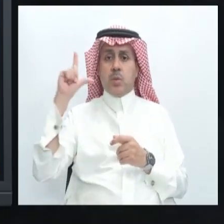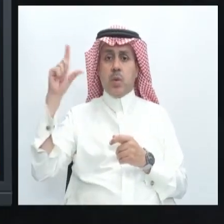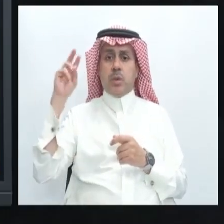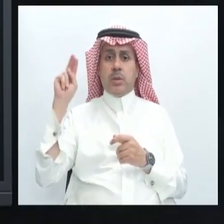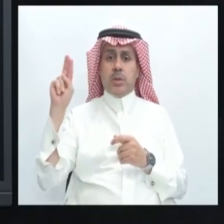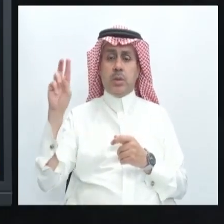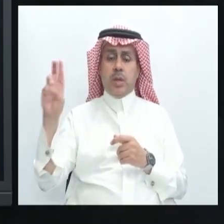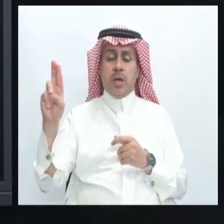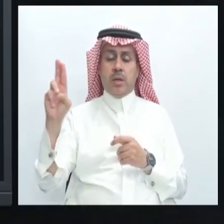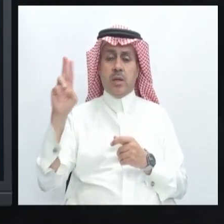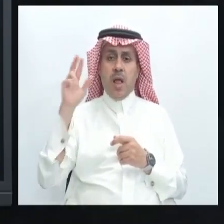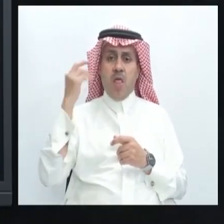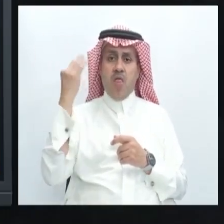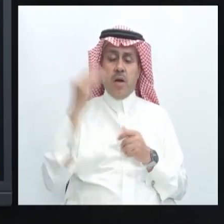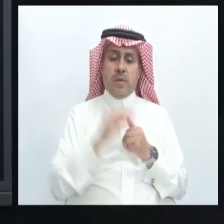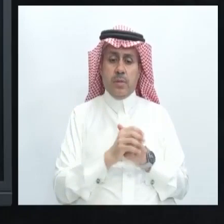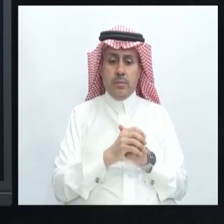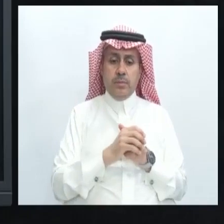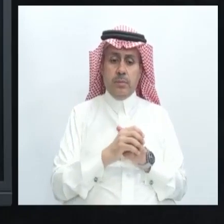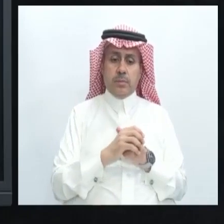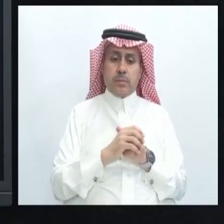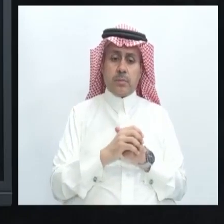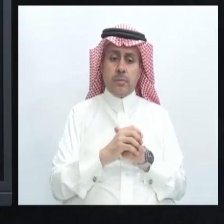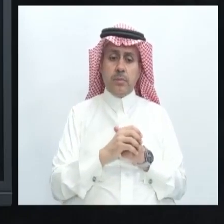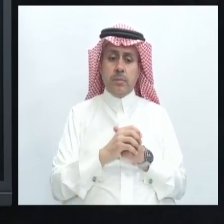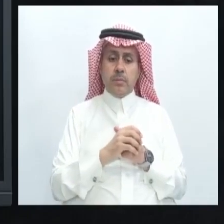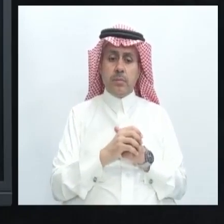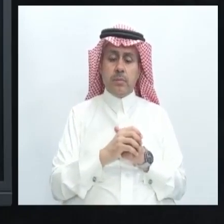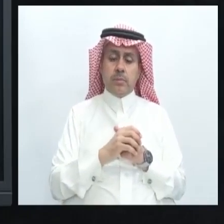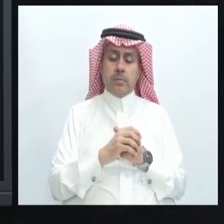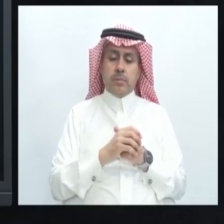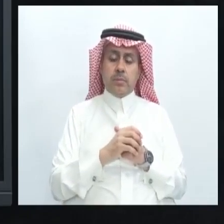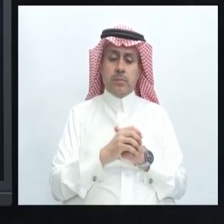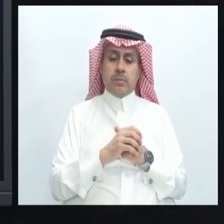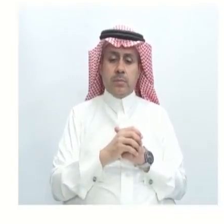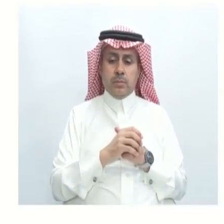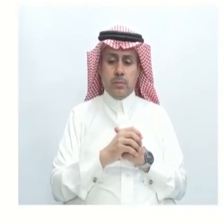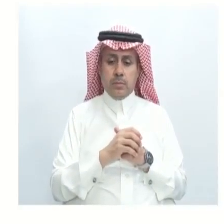التنفيذيه والسلطه القضائيه والسلطه التنظيميه